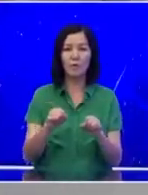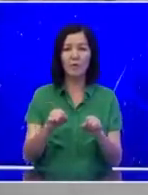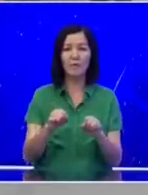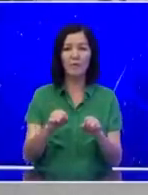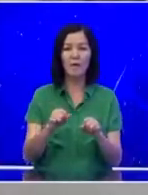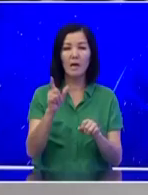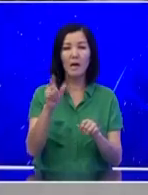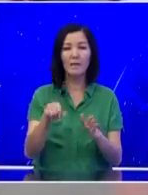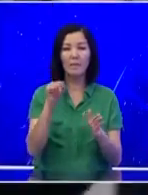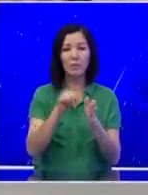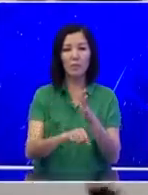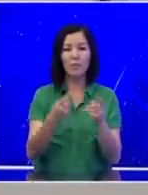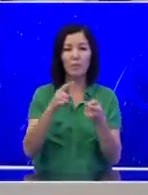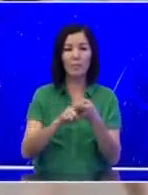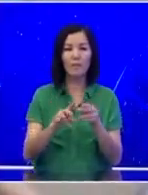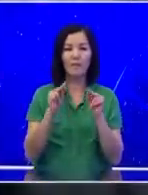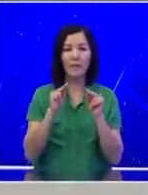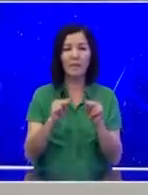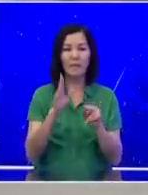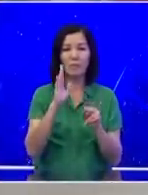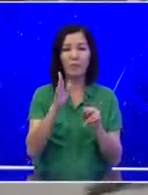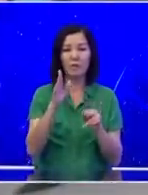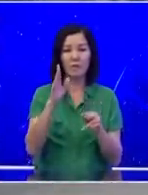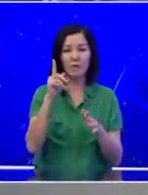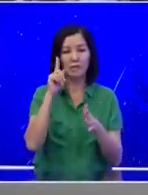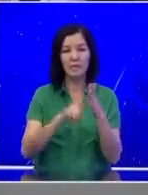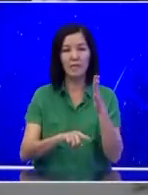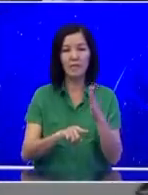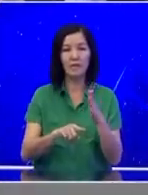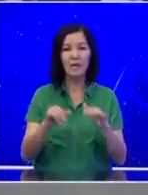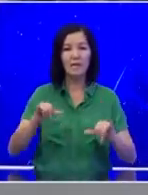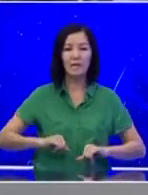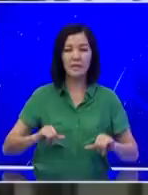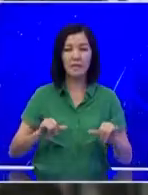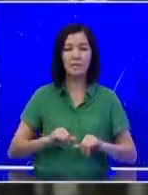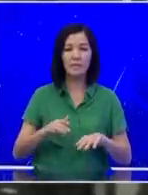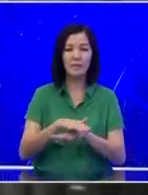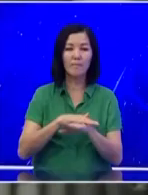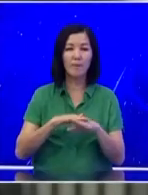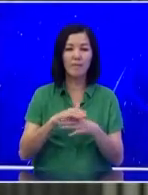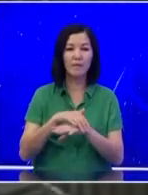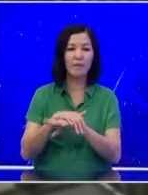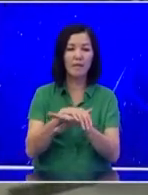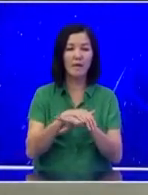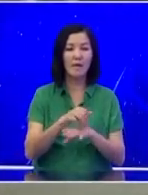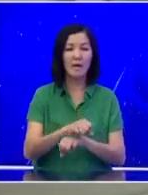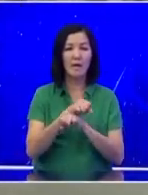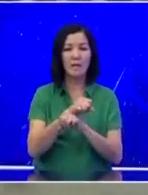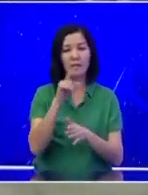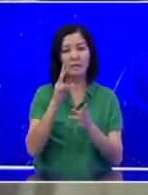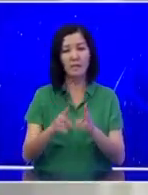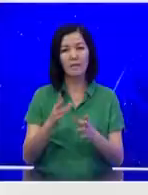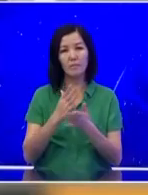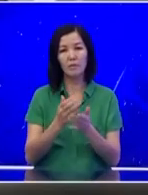өліміне қатысты оқиғаға әділдік орнататынын жеткізді. Тәртіпсіздіктерден бейбіт халық зардап шегіп отыр.